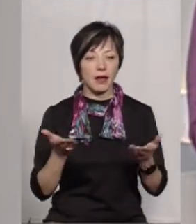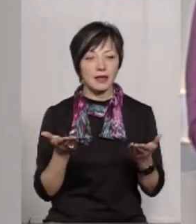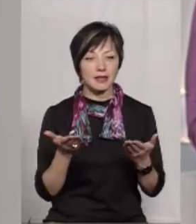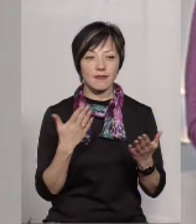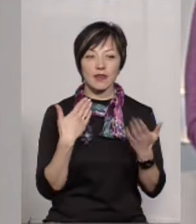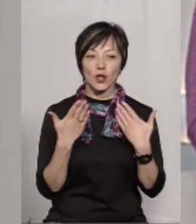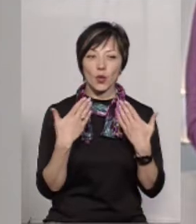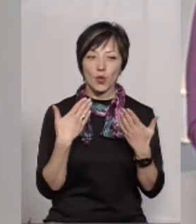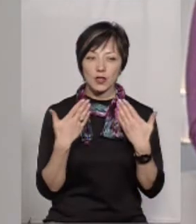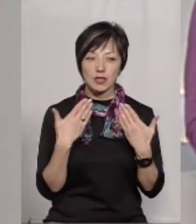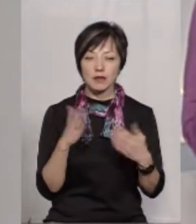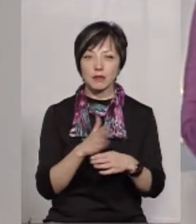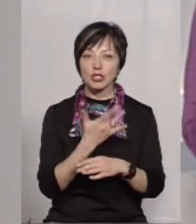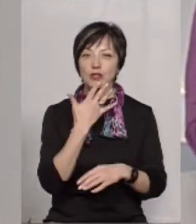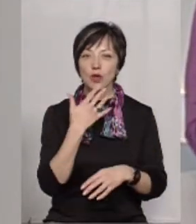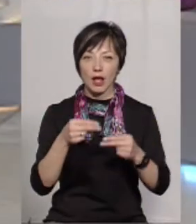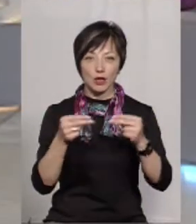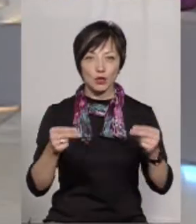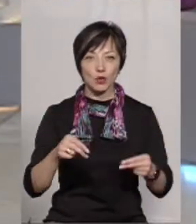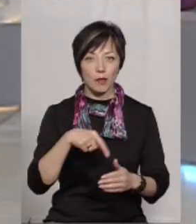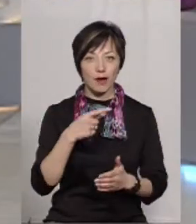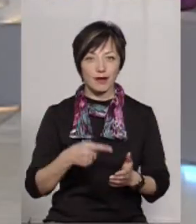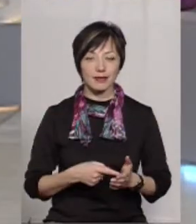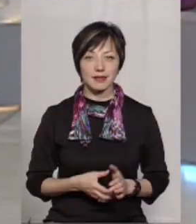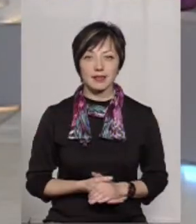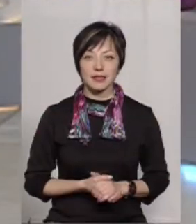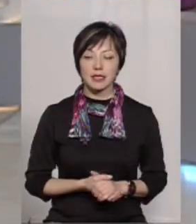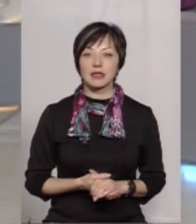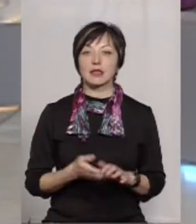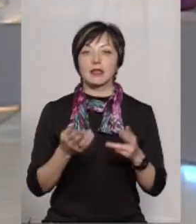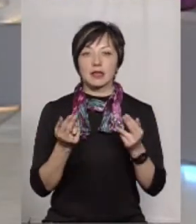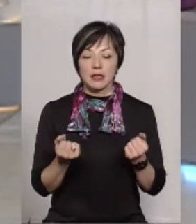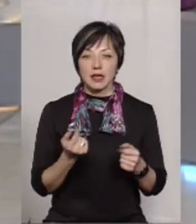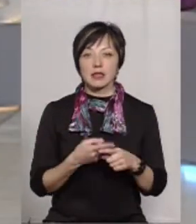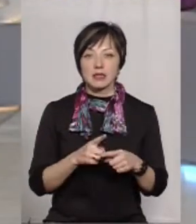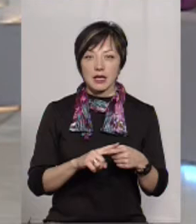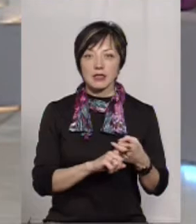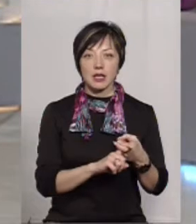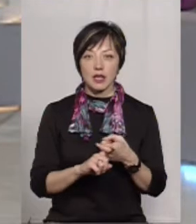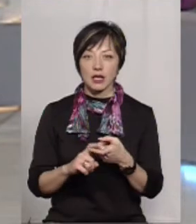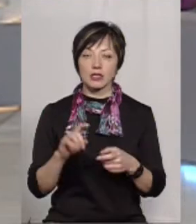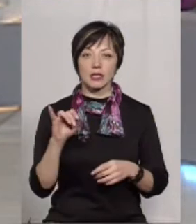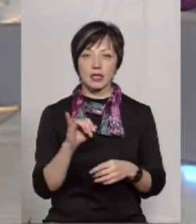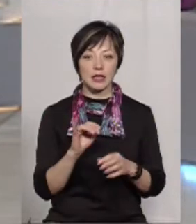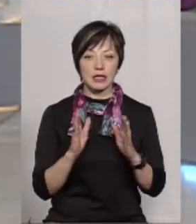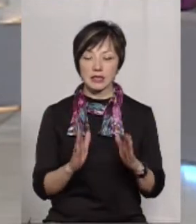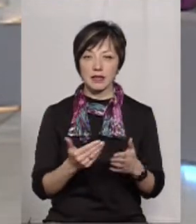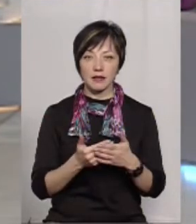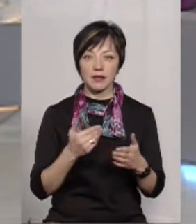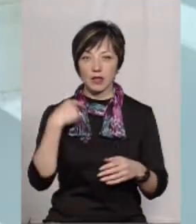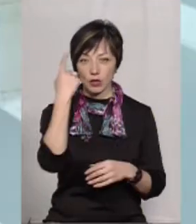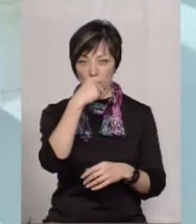якісь відносин у міжнаціональних шлюбах? Так, це залежить і не тільки